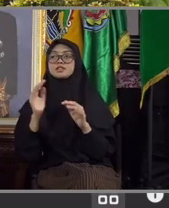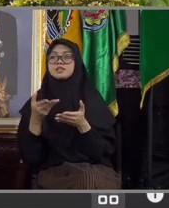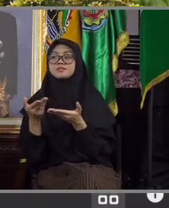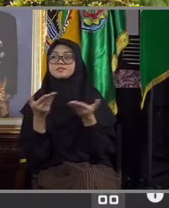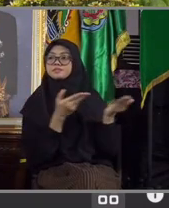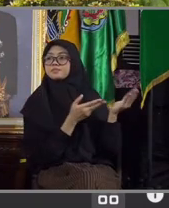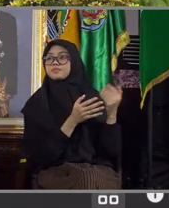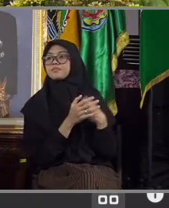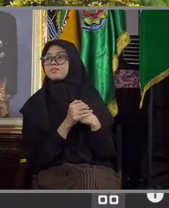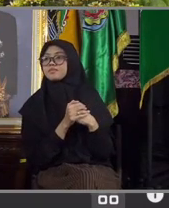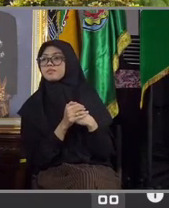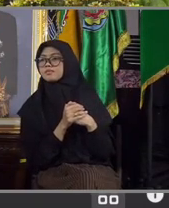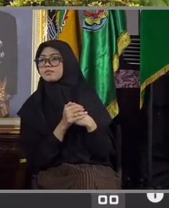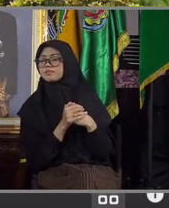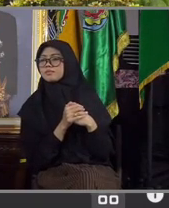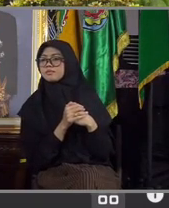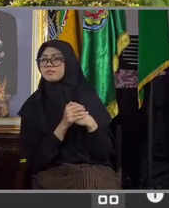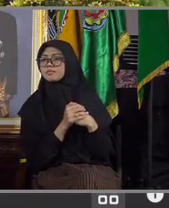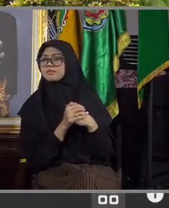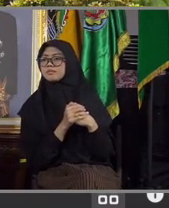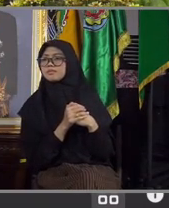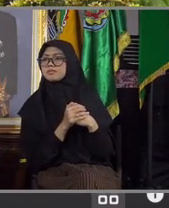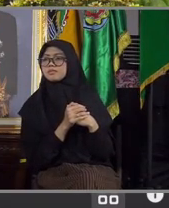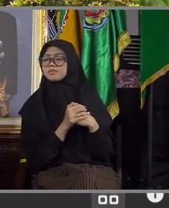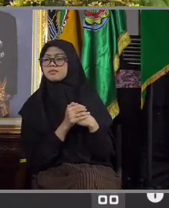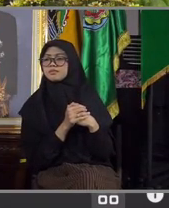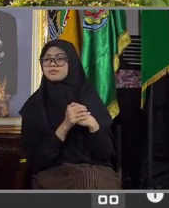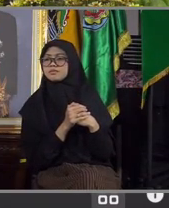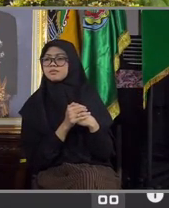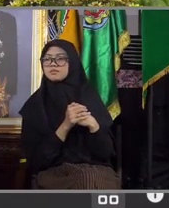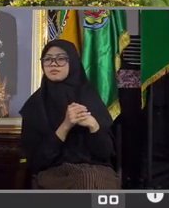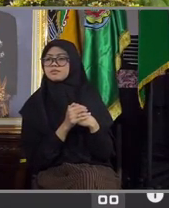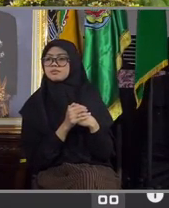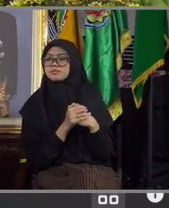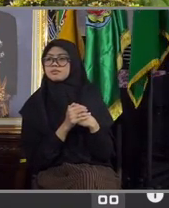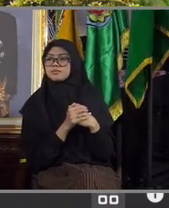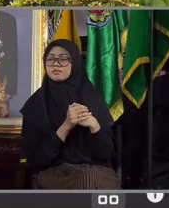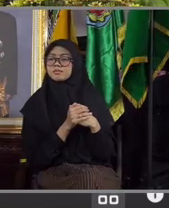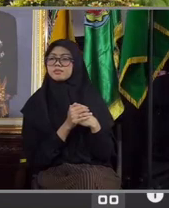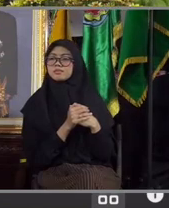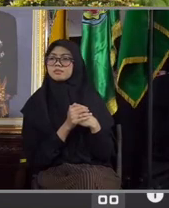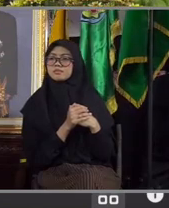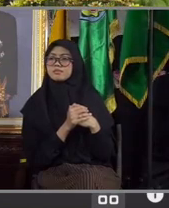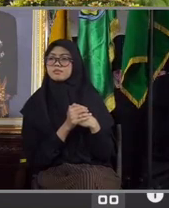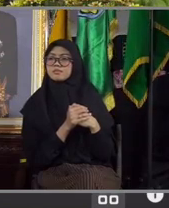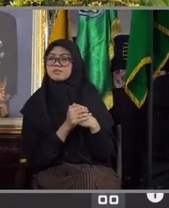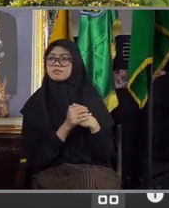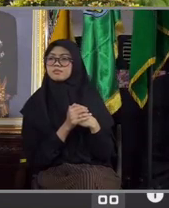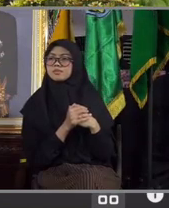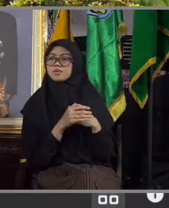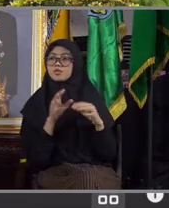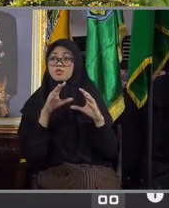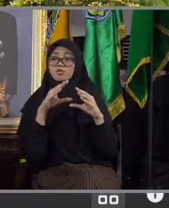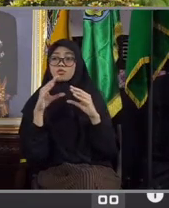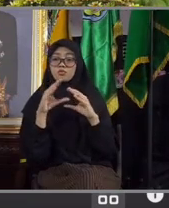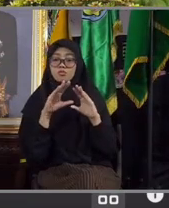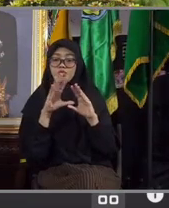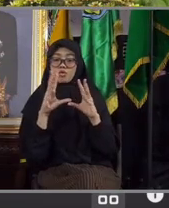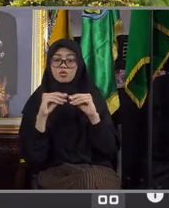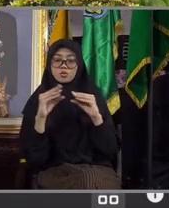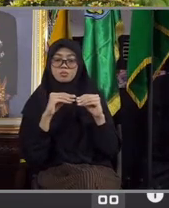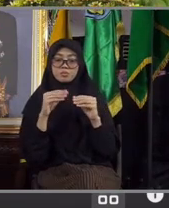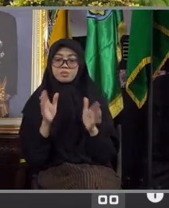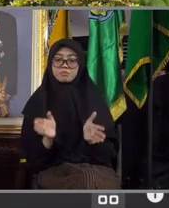Pemberdayaannya sudah ada belum, Mas? Sudah ada, Pak. Pemberdayaan. Kaya nopo pemberdayaannya? Kemarin